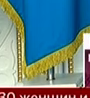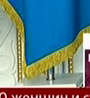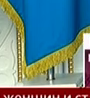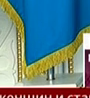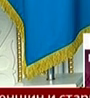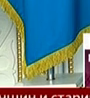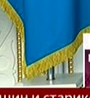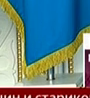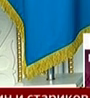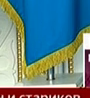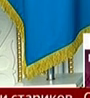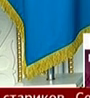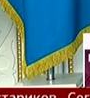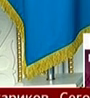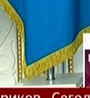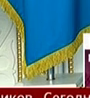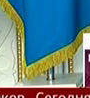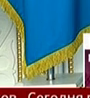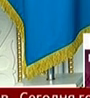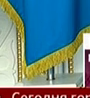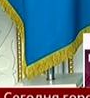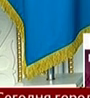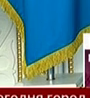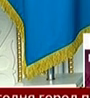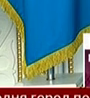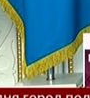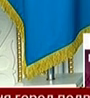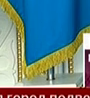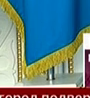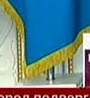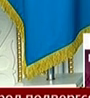Менің осыған дейін жасаған бірнеше үндеуіме қарамастан, өздерін